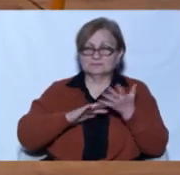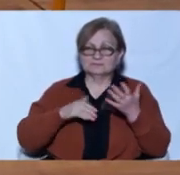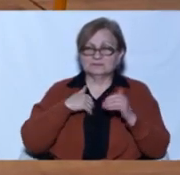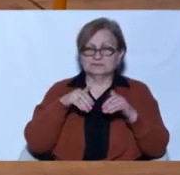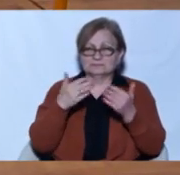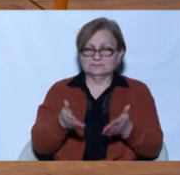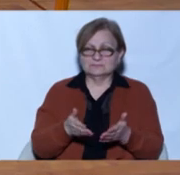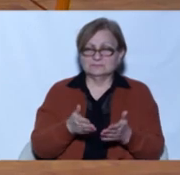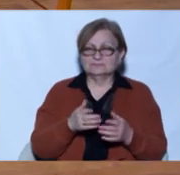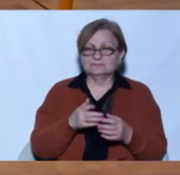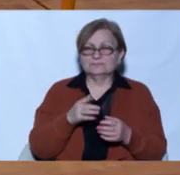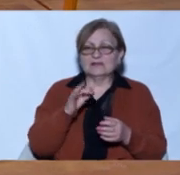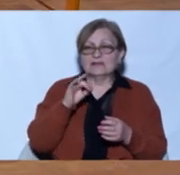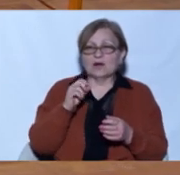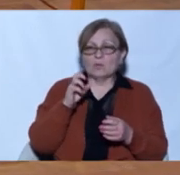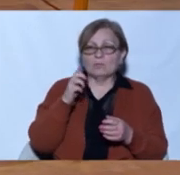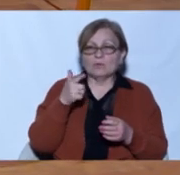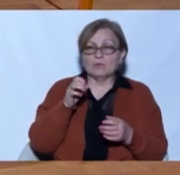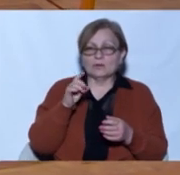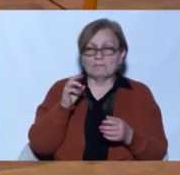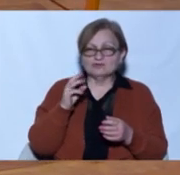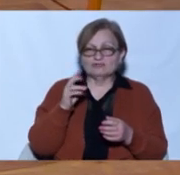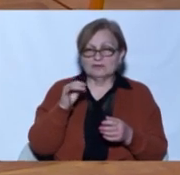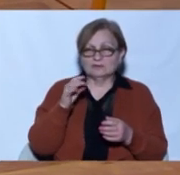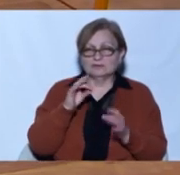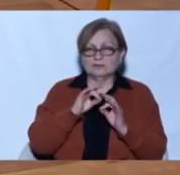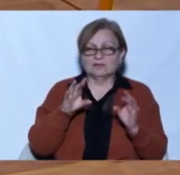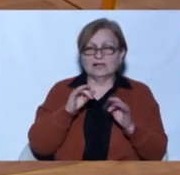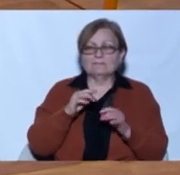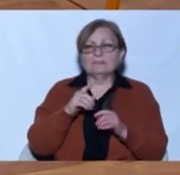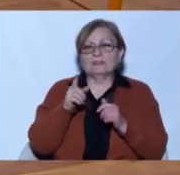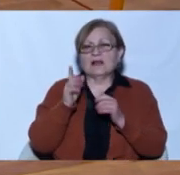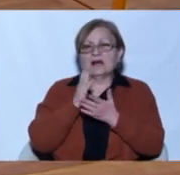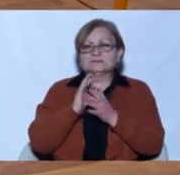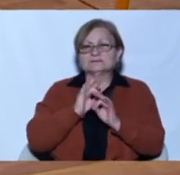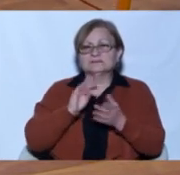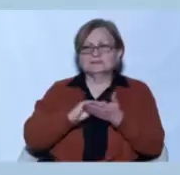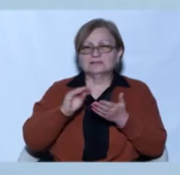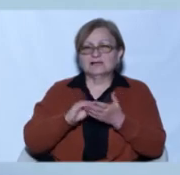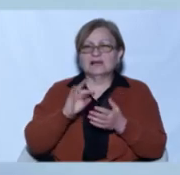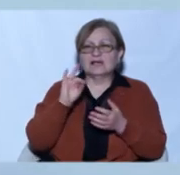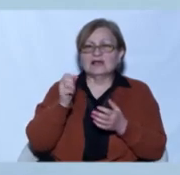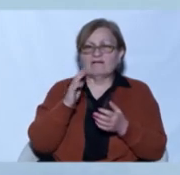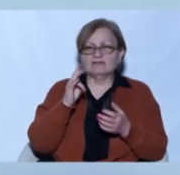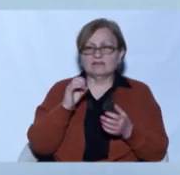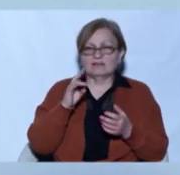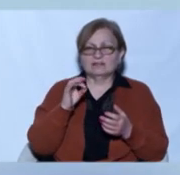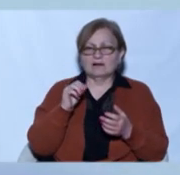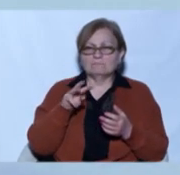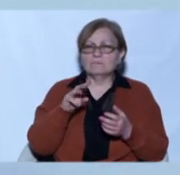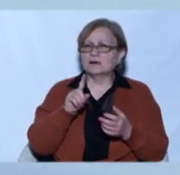შემოგთავაზოთ იაკობ გოგებაშვილის მოთხრობა „იავნანამ რა ქვნა“. ეს მოთხრობა შესულია